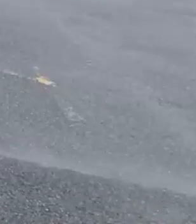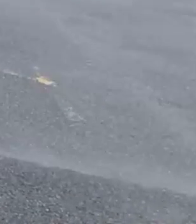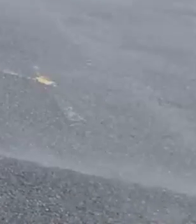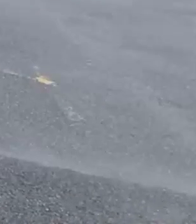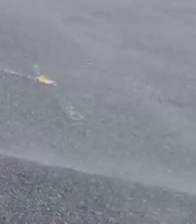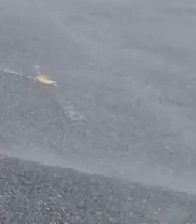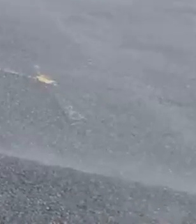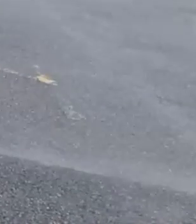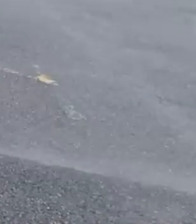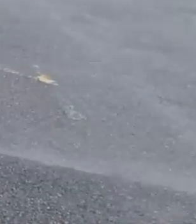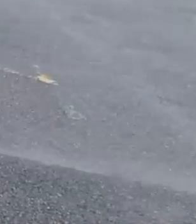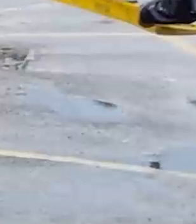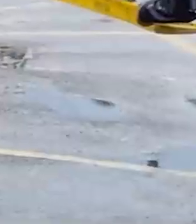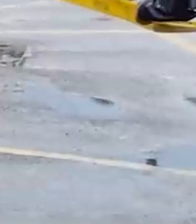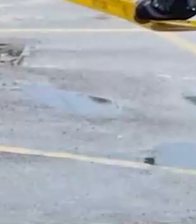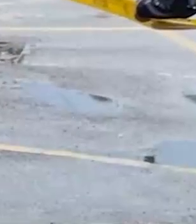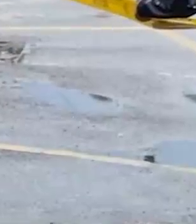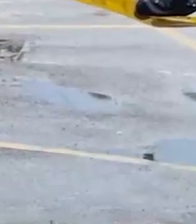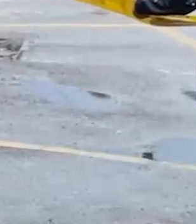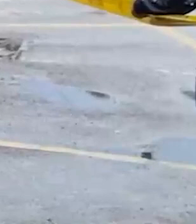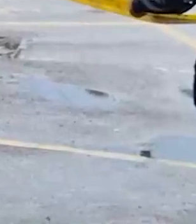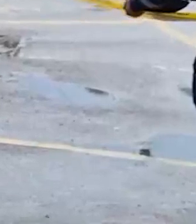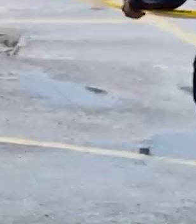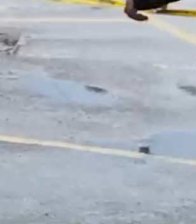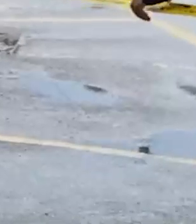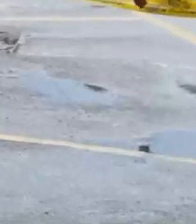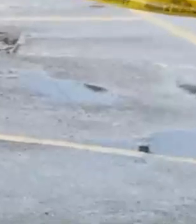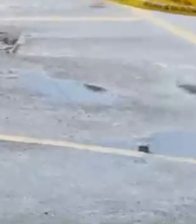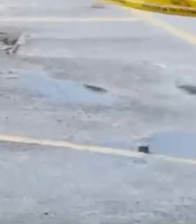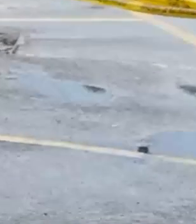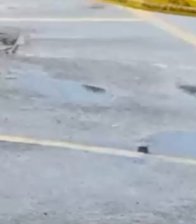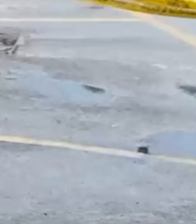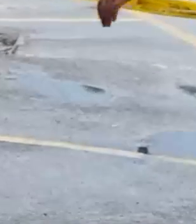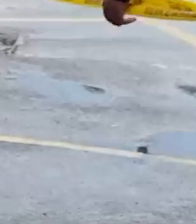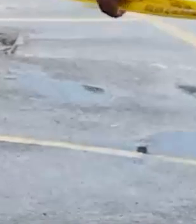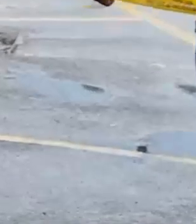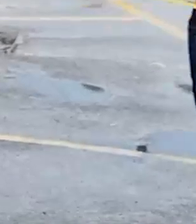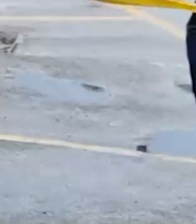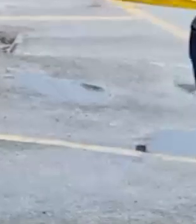keseluruhan yang dicatatkan adalah sebanyak